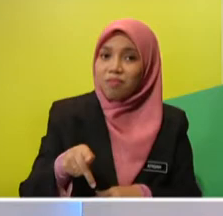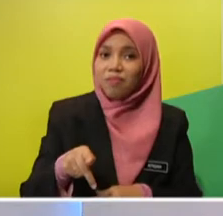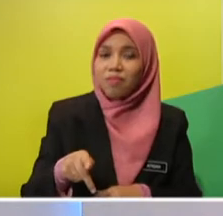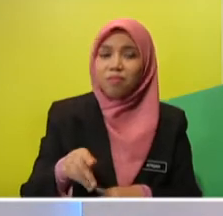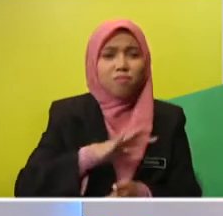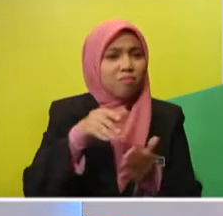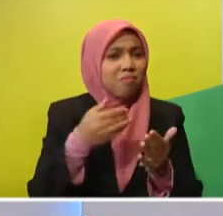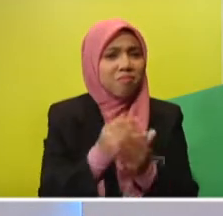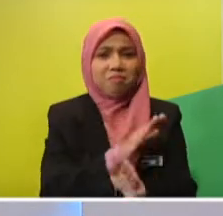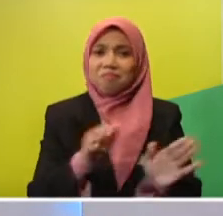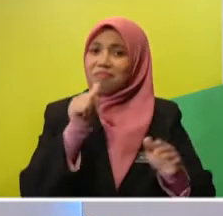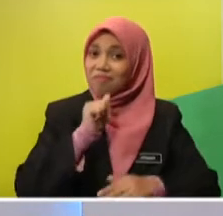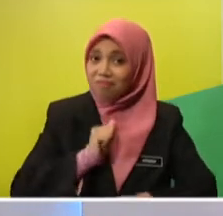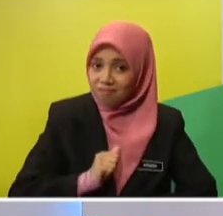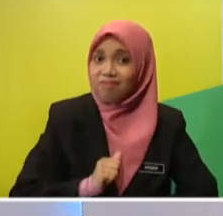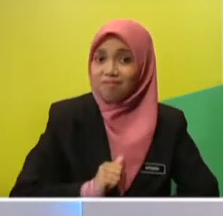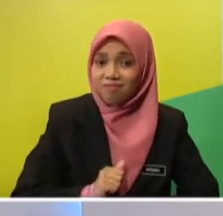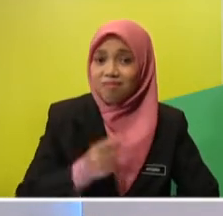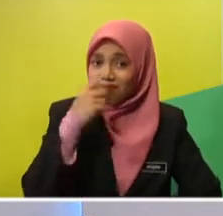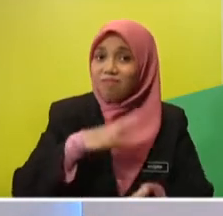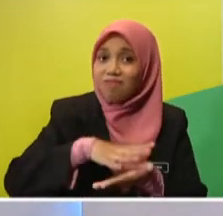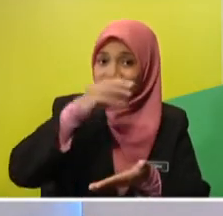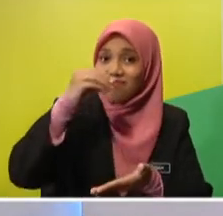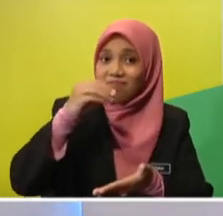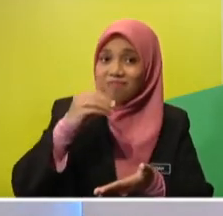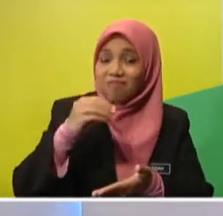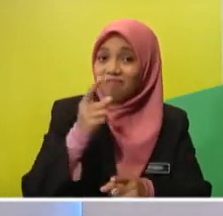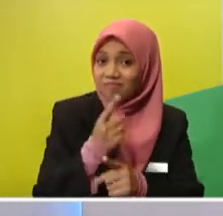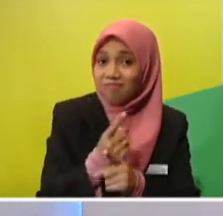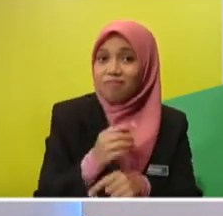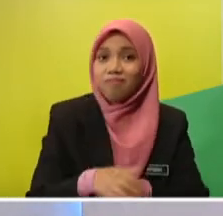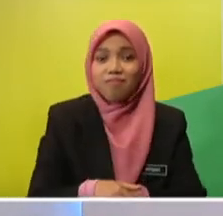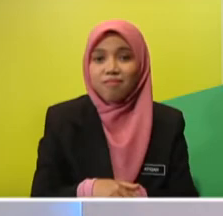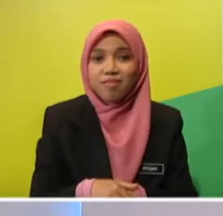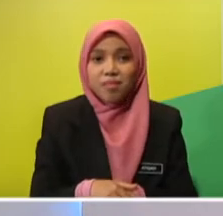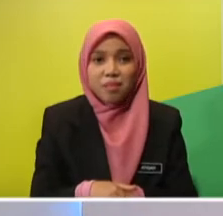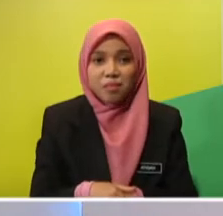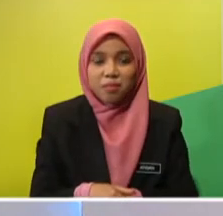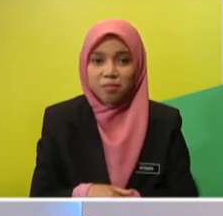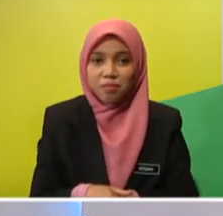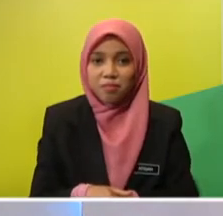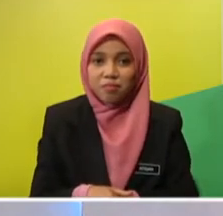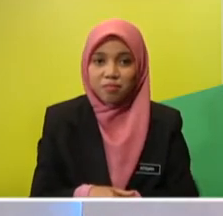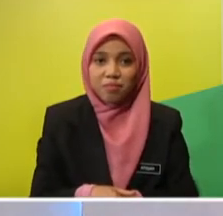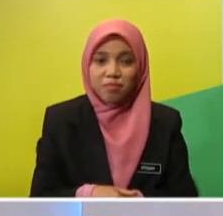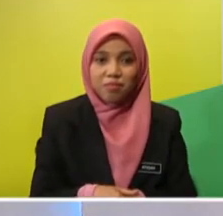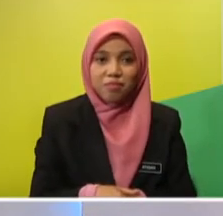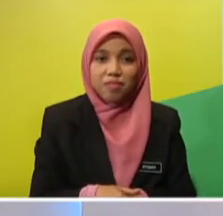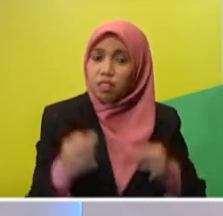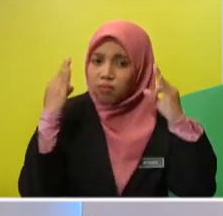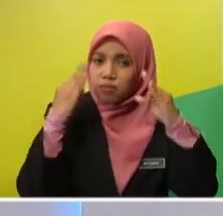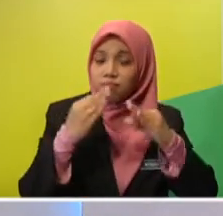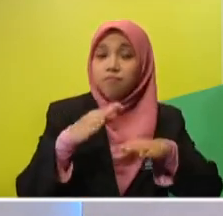mulakan pembelajaran berkenaan dengan topik kita, kemahiran asas individu ketidakupayaan penglihatan, memberi fokus